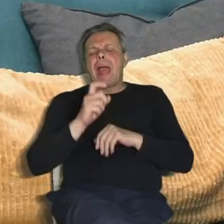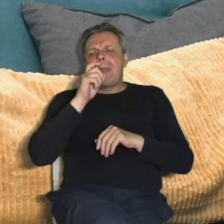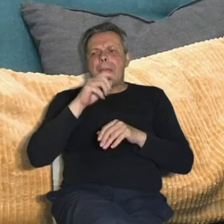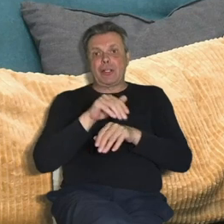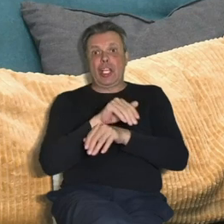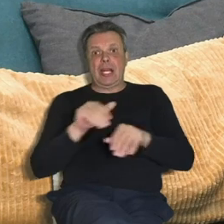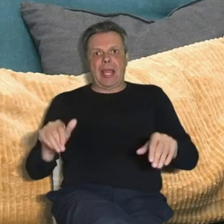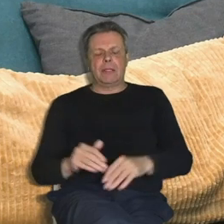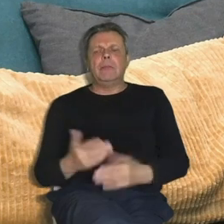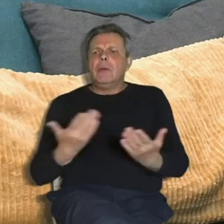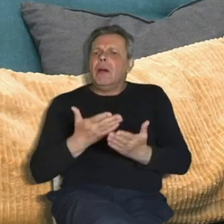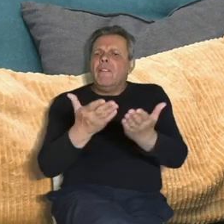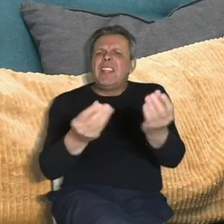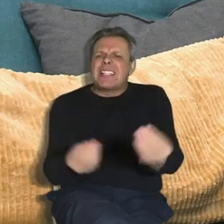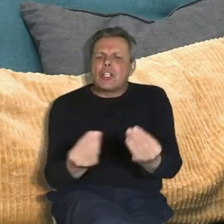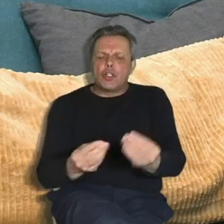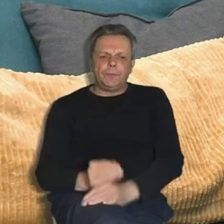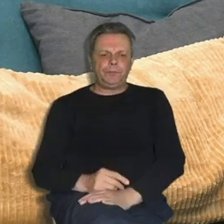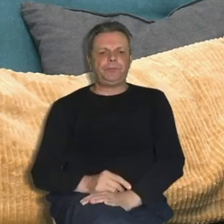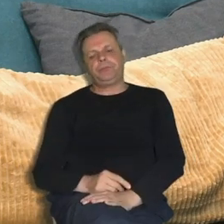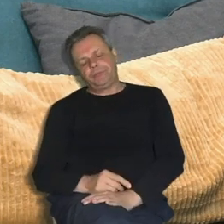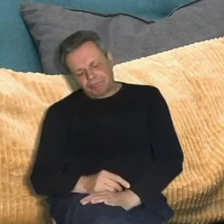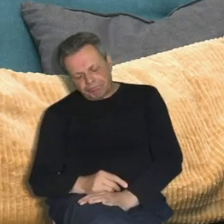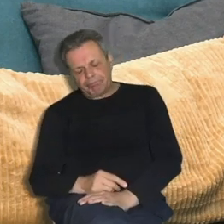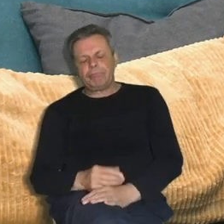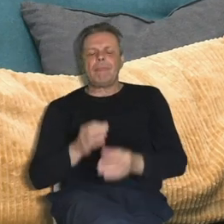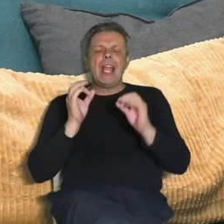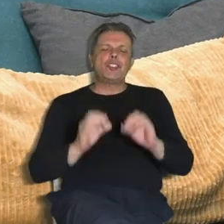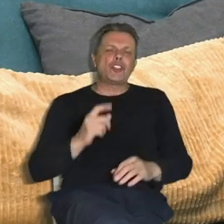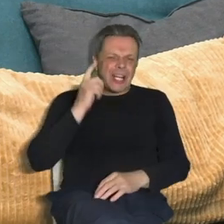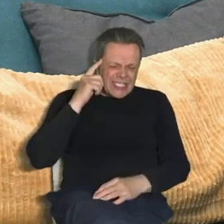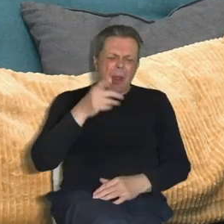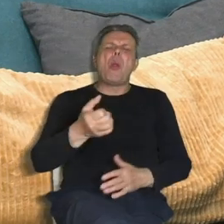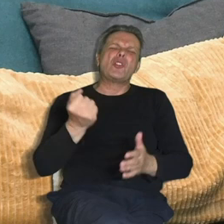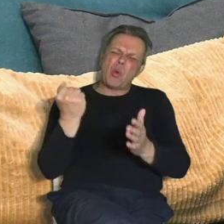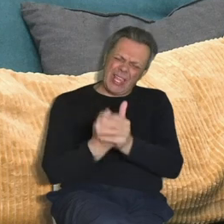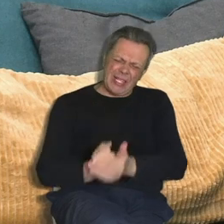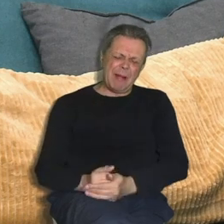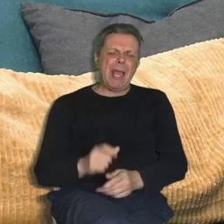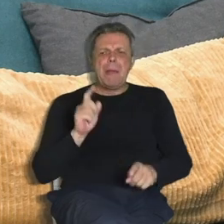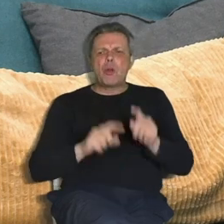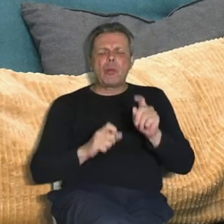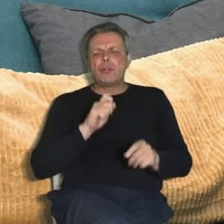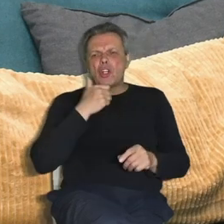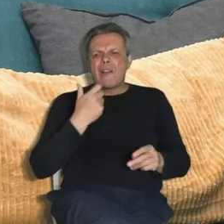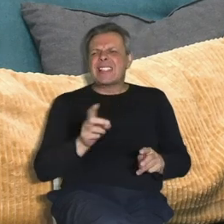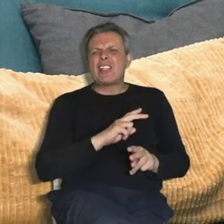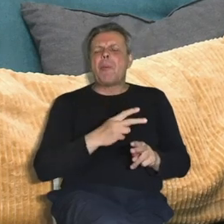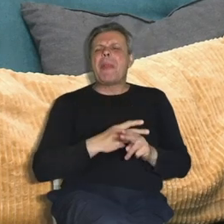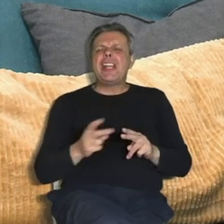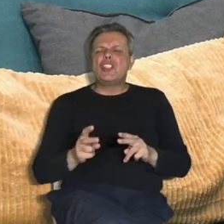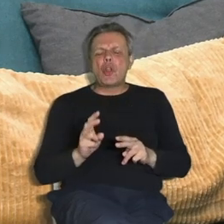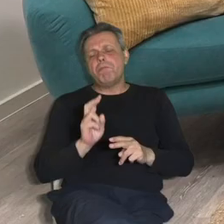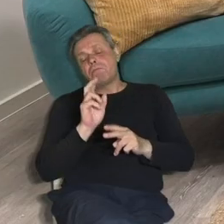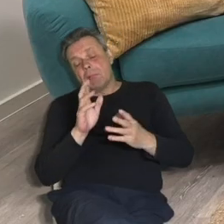tim putem? Je, takozvana ta socijalna zvanja, dakle, i ona su legitimna. Neka čovjek se možda jednom nečistom ili neispravnom nakonom može i